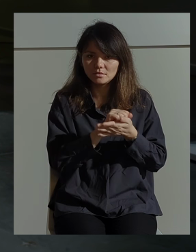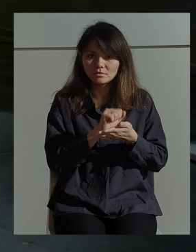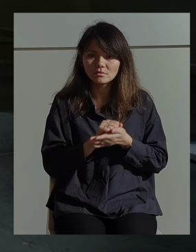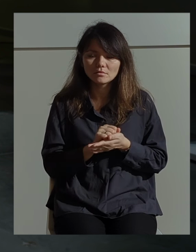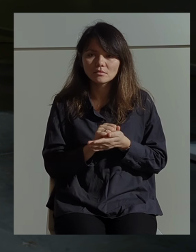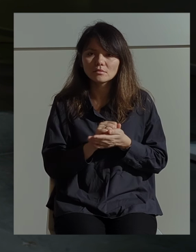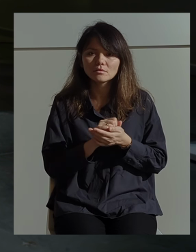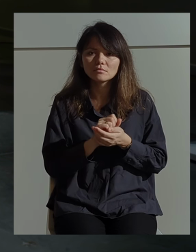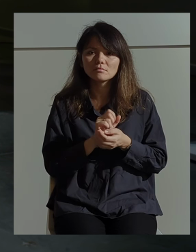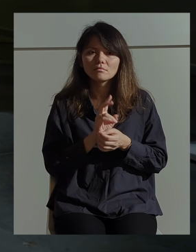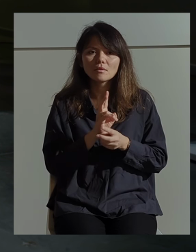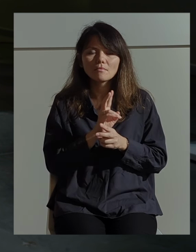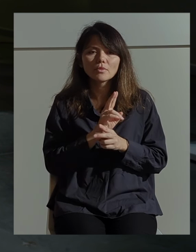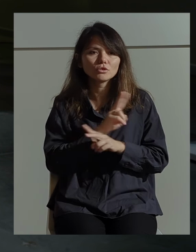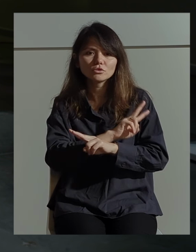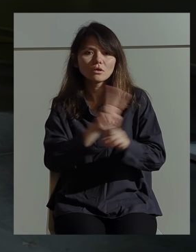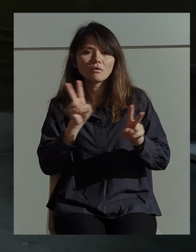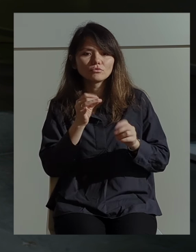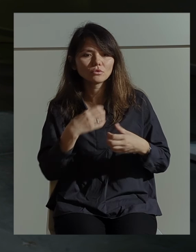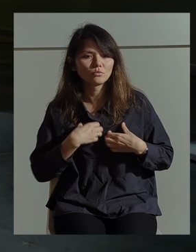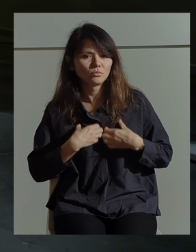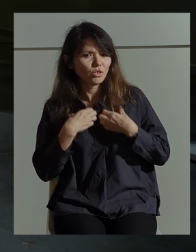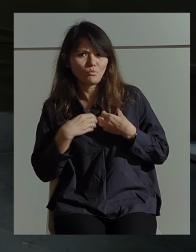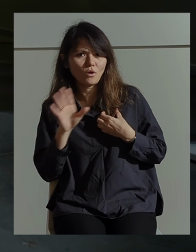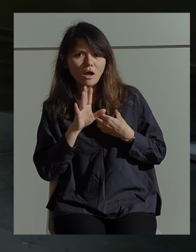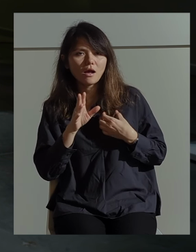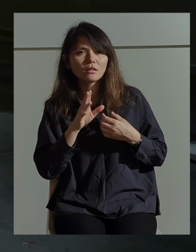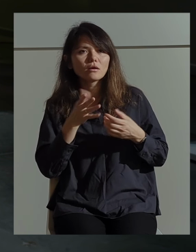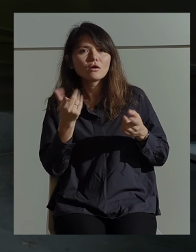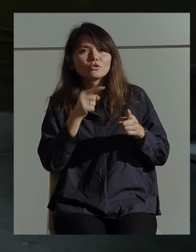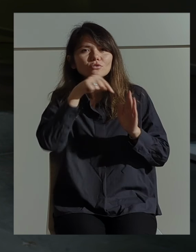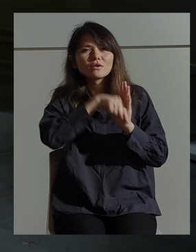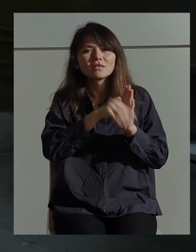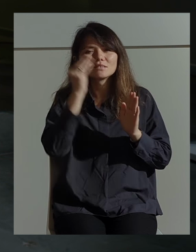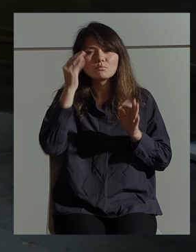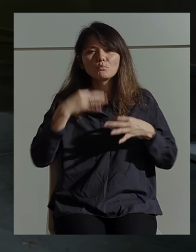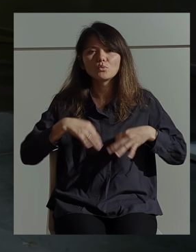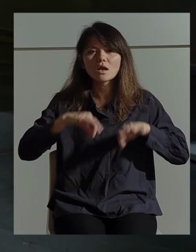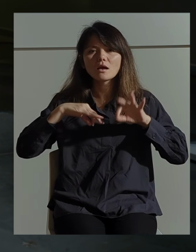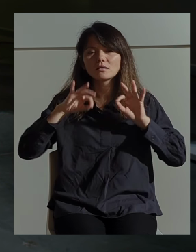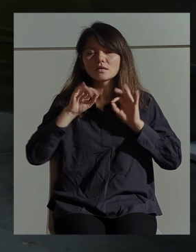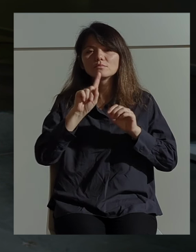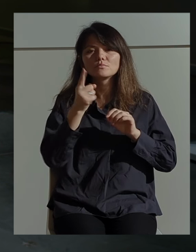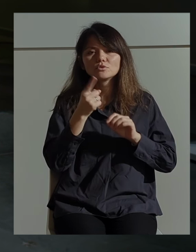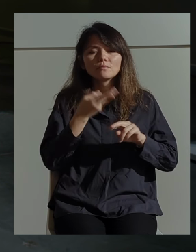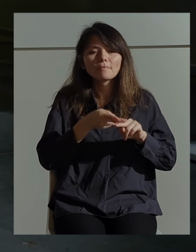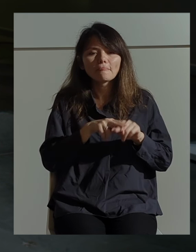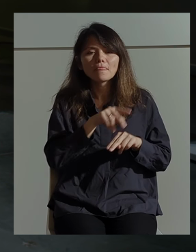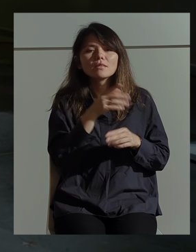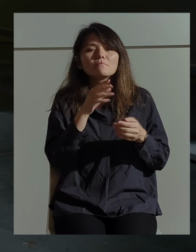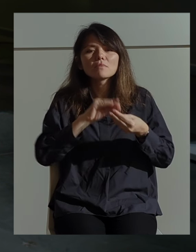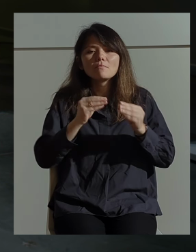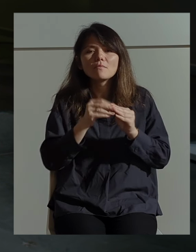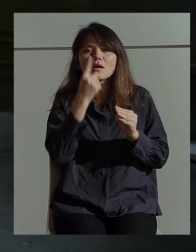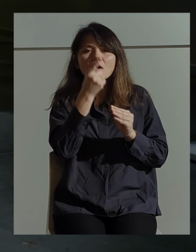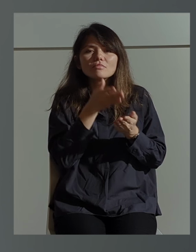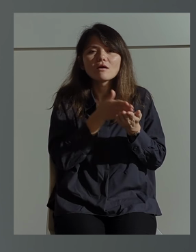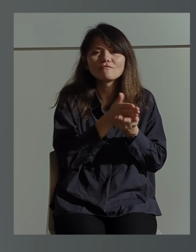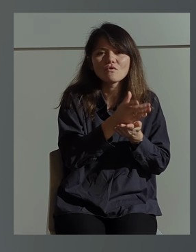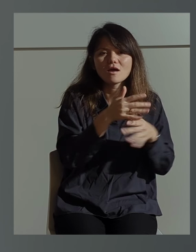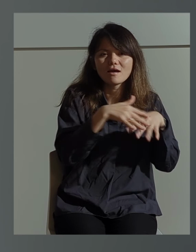никого ещё не пугала сущность бюрократии потому что в общем это была проблема одного определённого этноса Вот